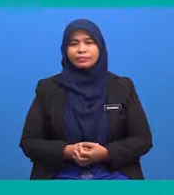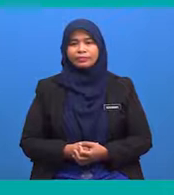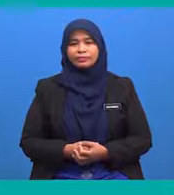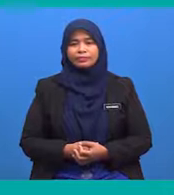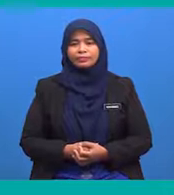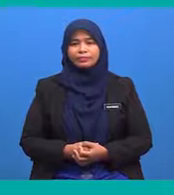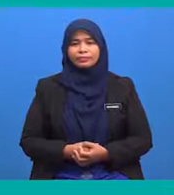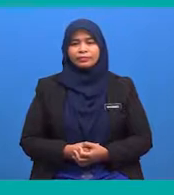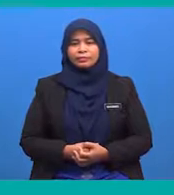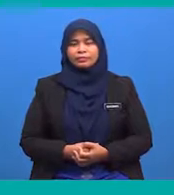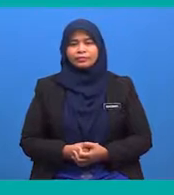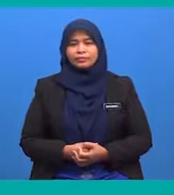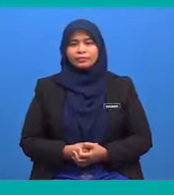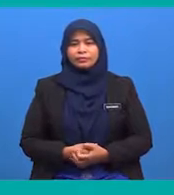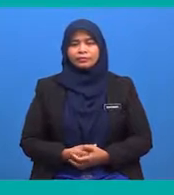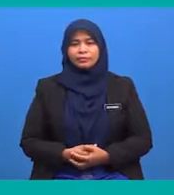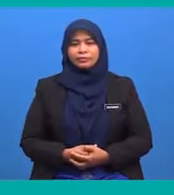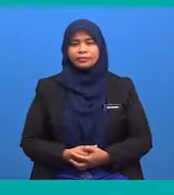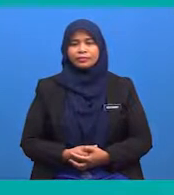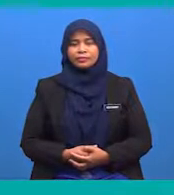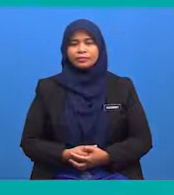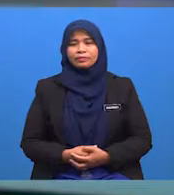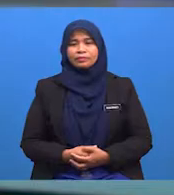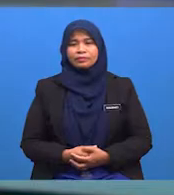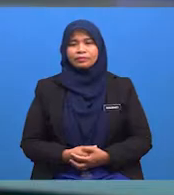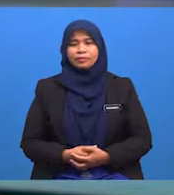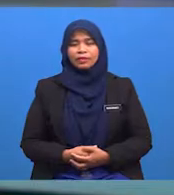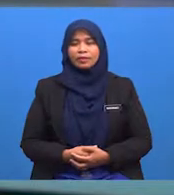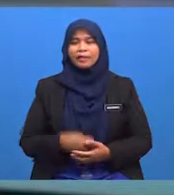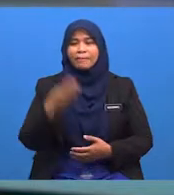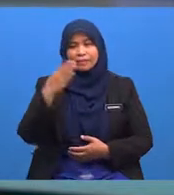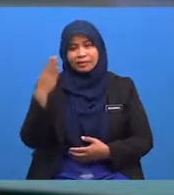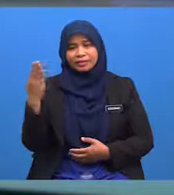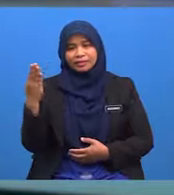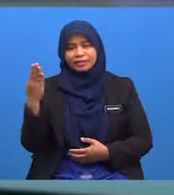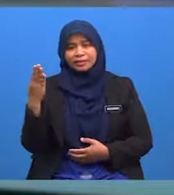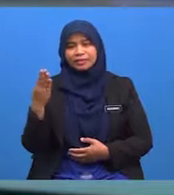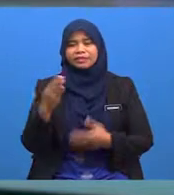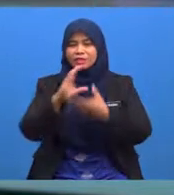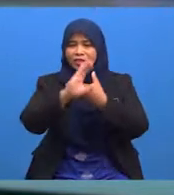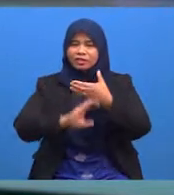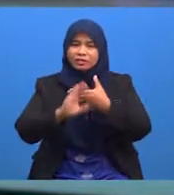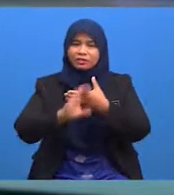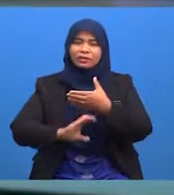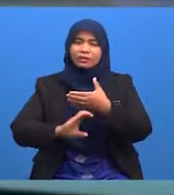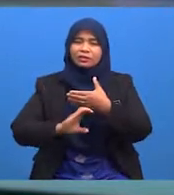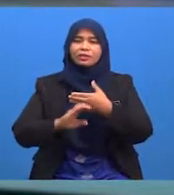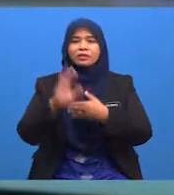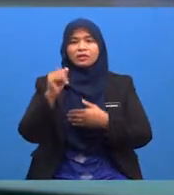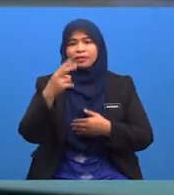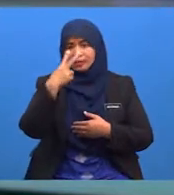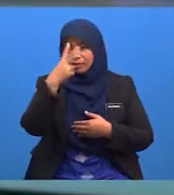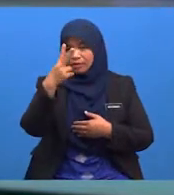Lazimnya, kecederaan-kecederaan yang